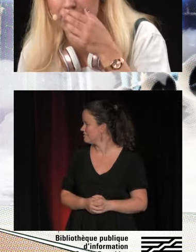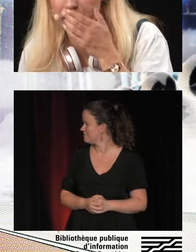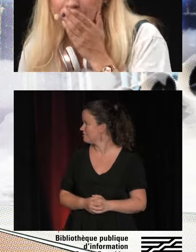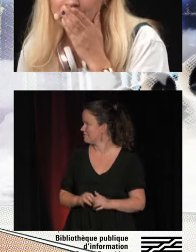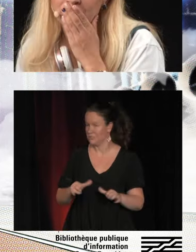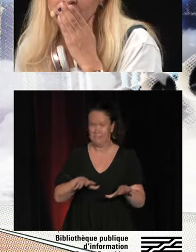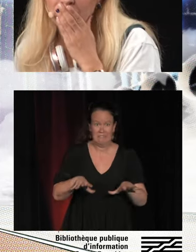faire une crise d'asthme.